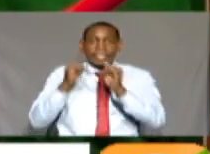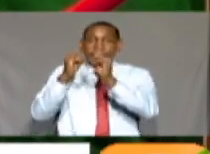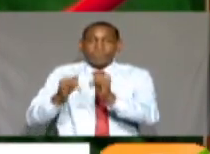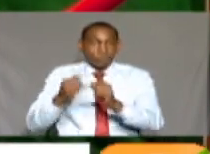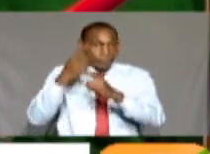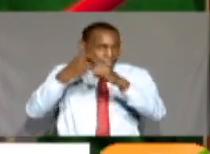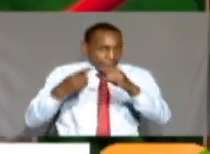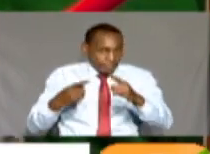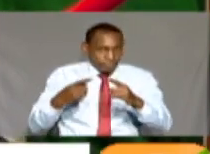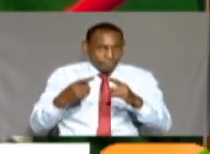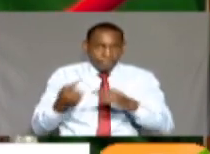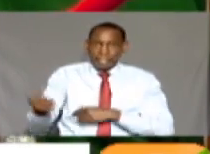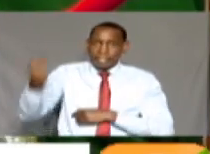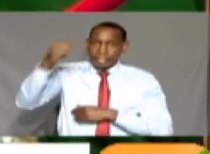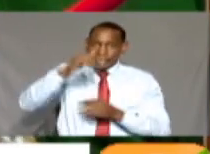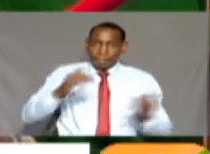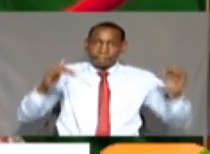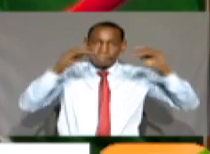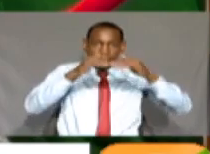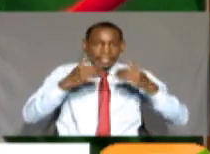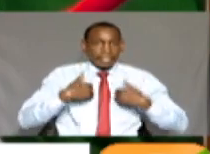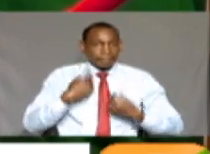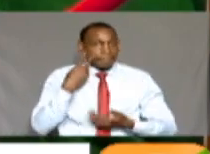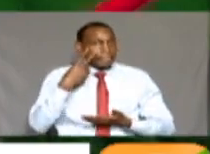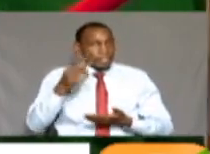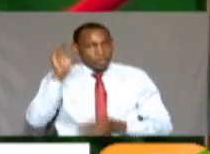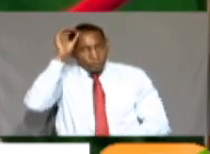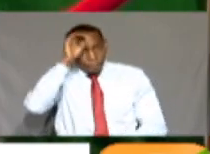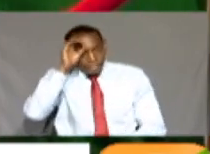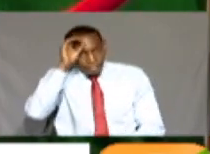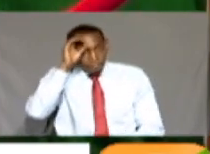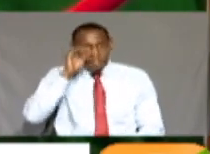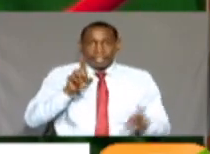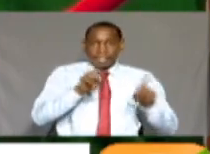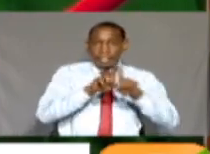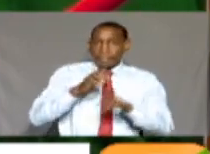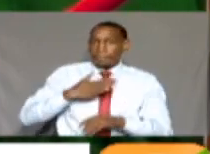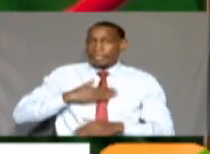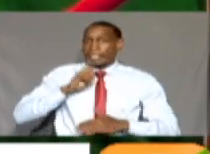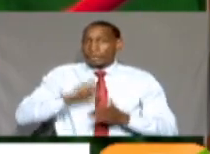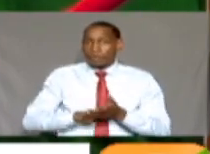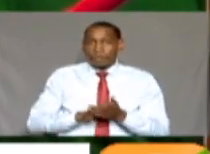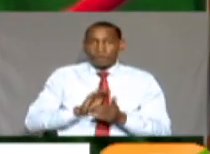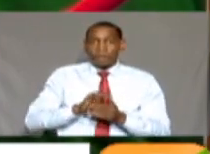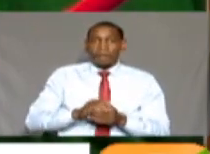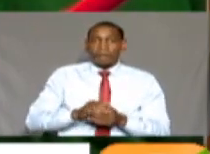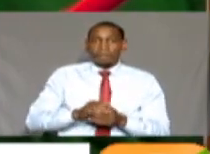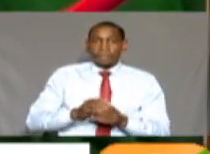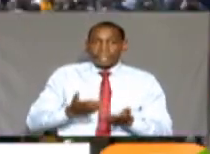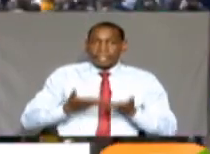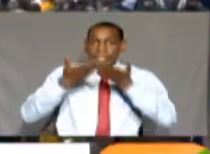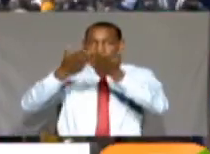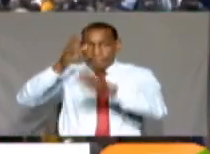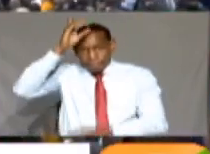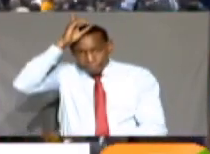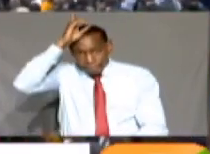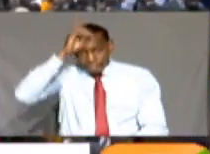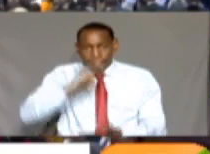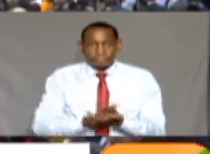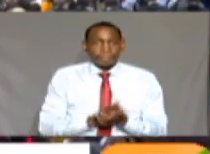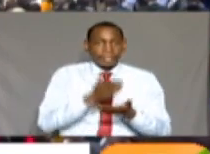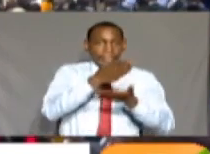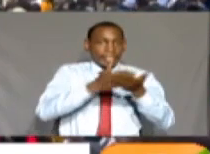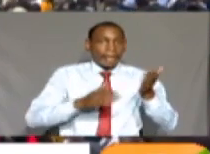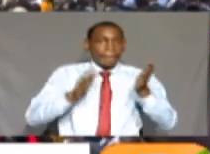mpya, tuje tukae tuone hiyo maoni. Na ndio mimi nasema let us own it mashinani. Kwa kuwa